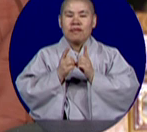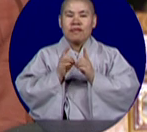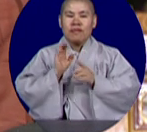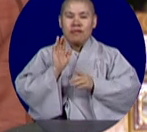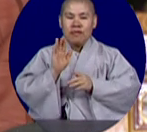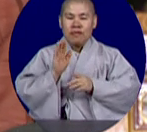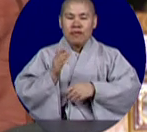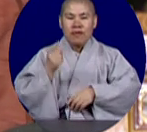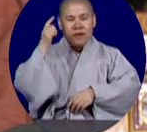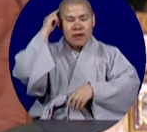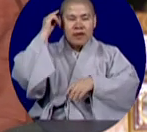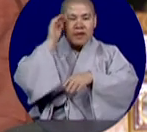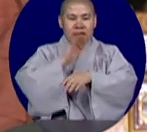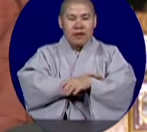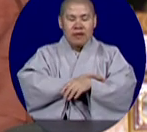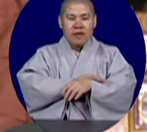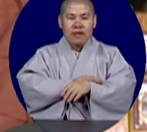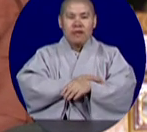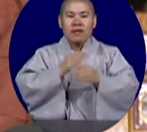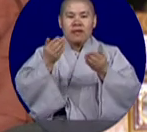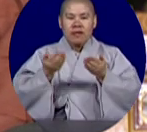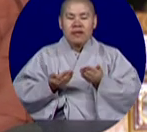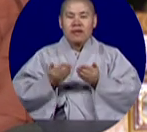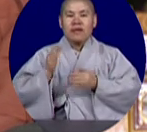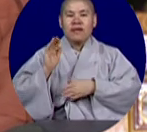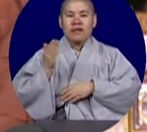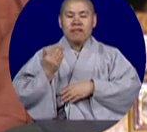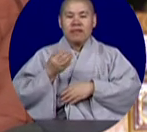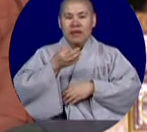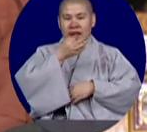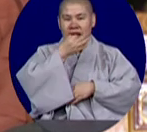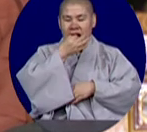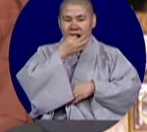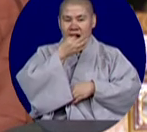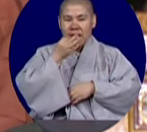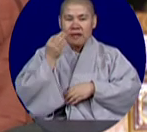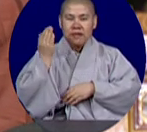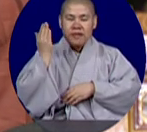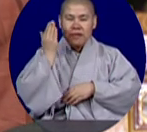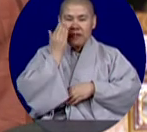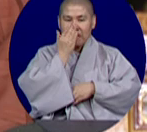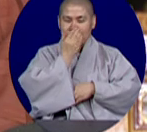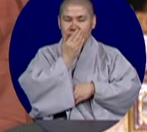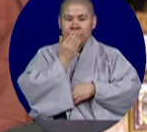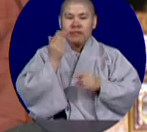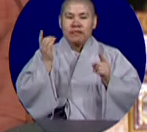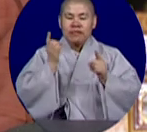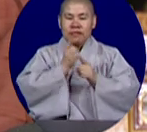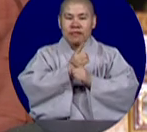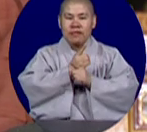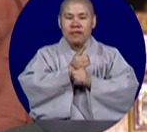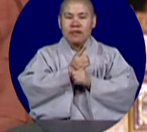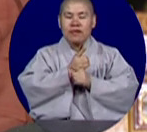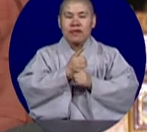그 지혜를 얻으셨다. 탐욕의 정화에서 지혜가 나옵니다.